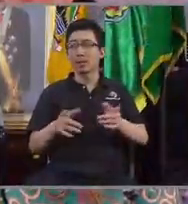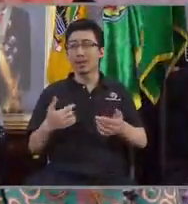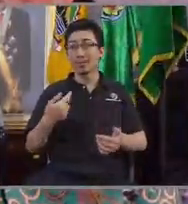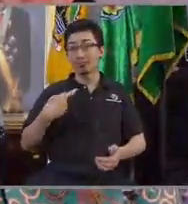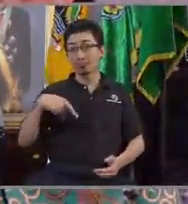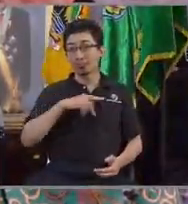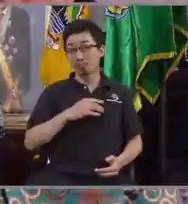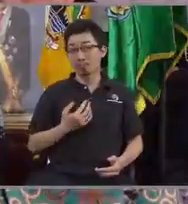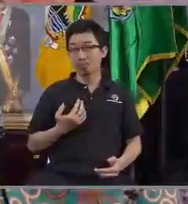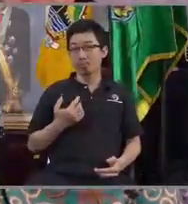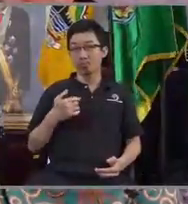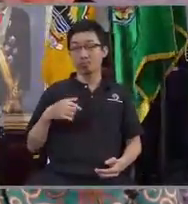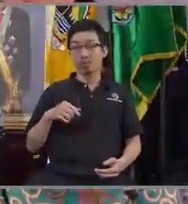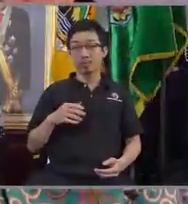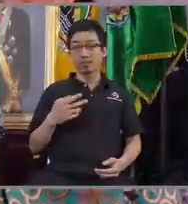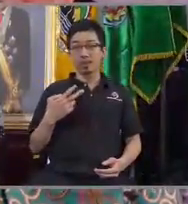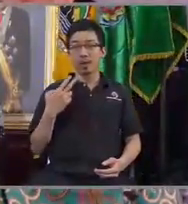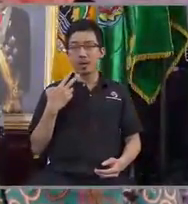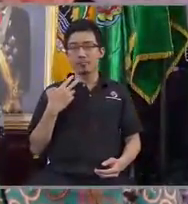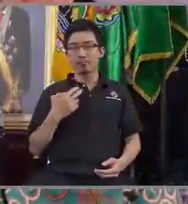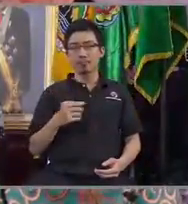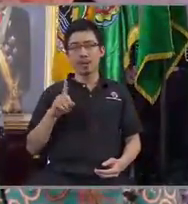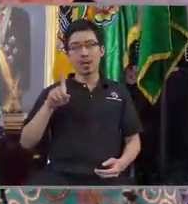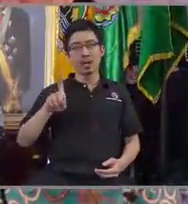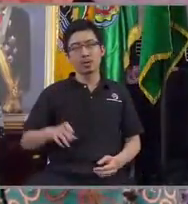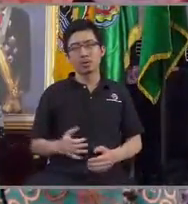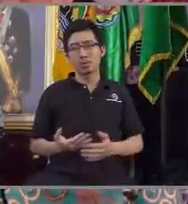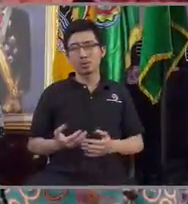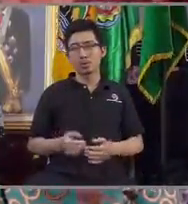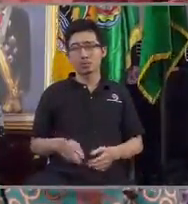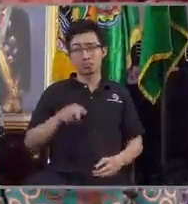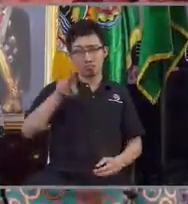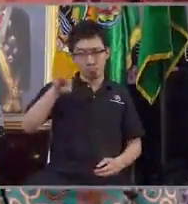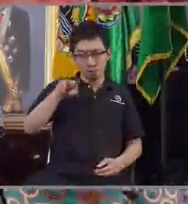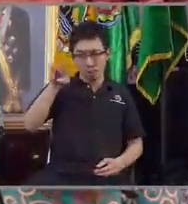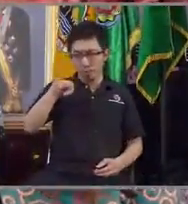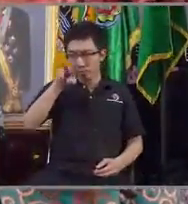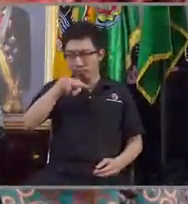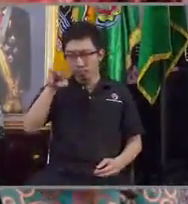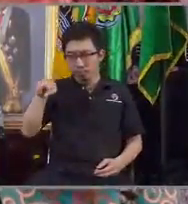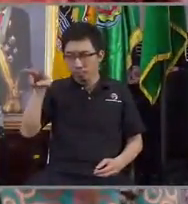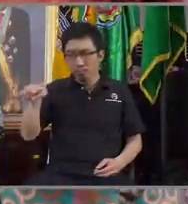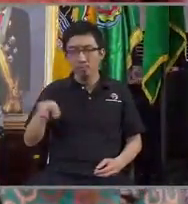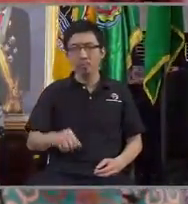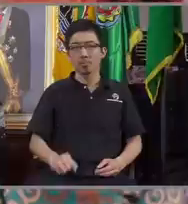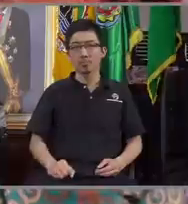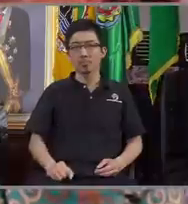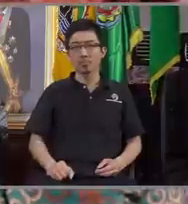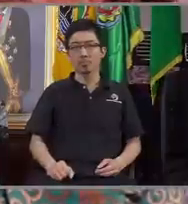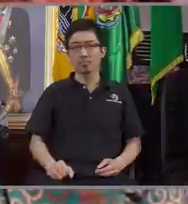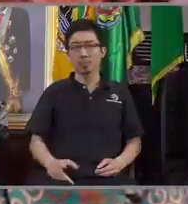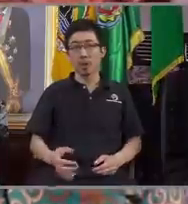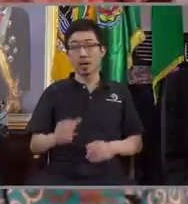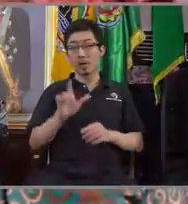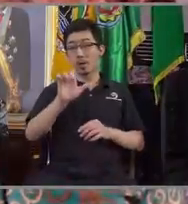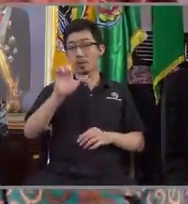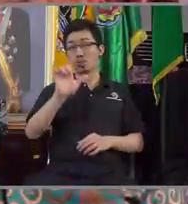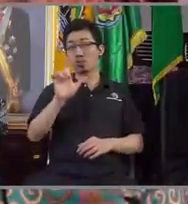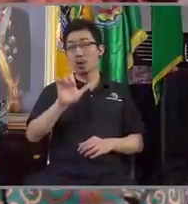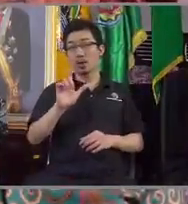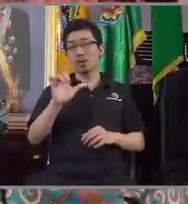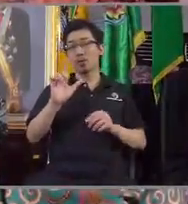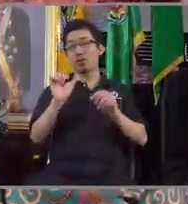juga harus terus-menerus mengawal mengontrol Pak Lurah Barangkali Pak Hendi Pak Lurah dilibatkan